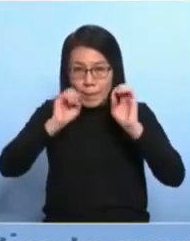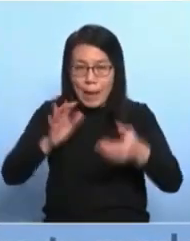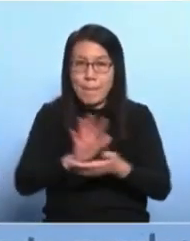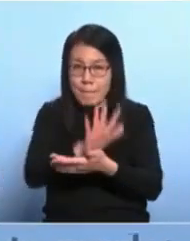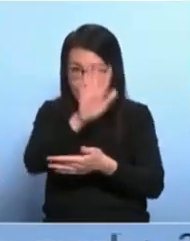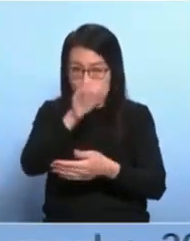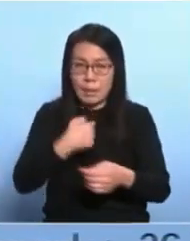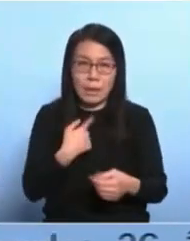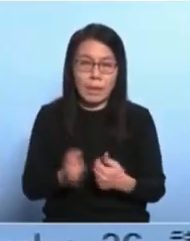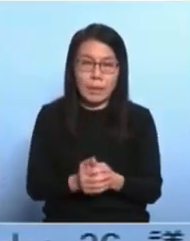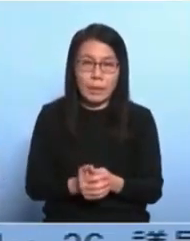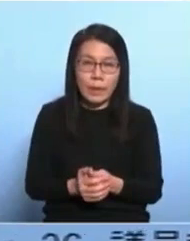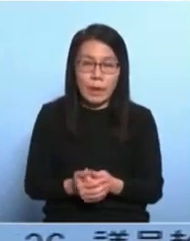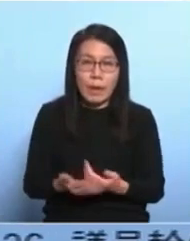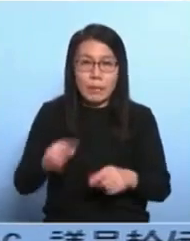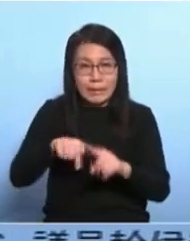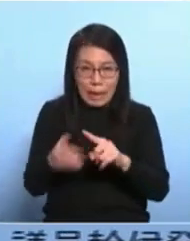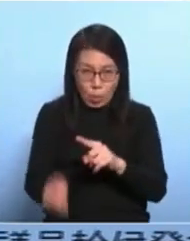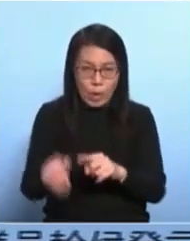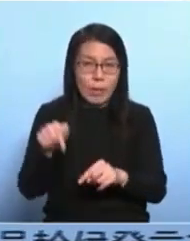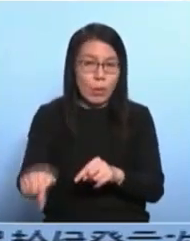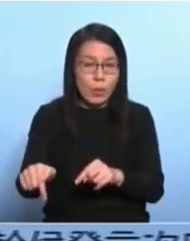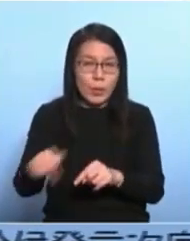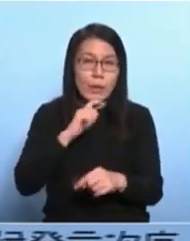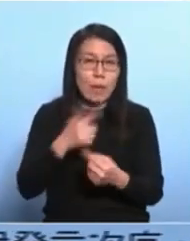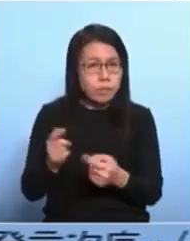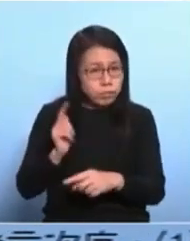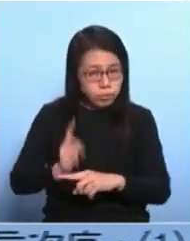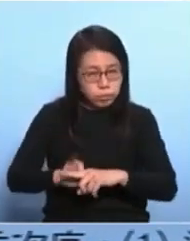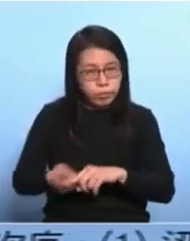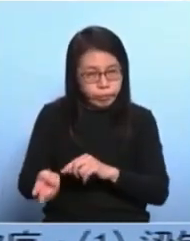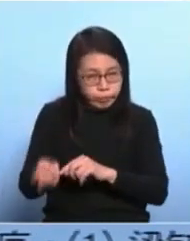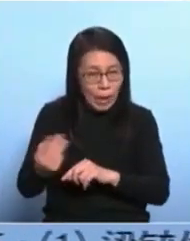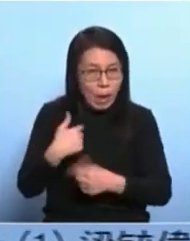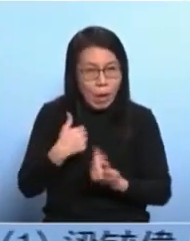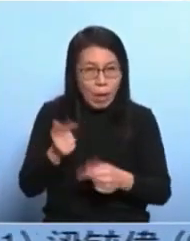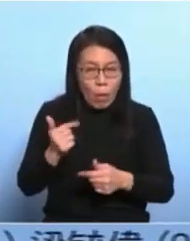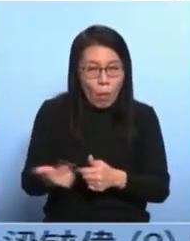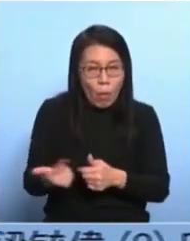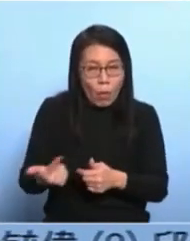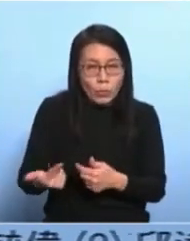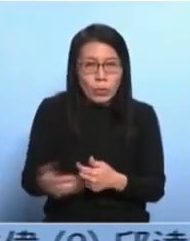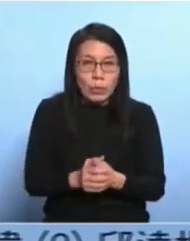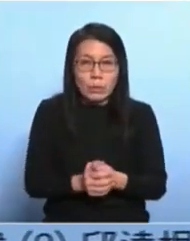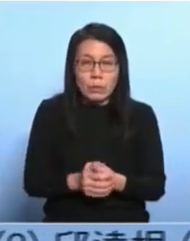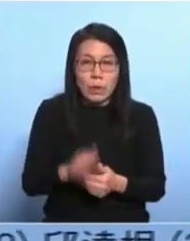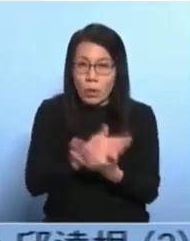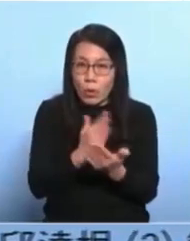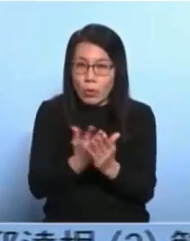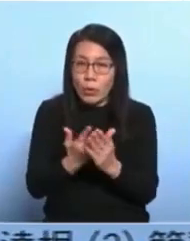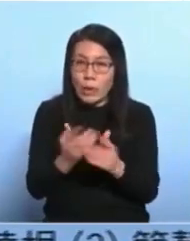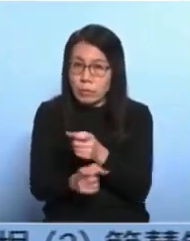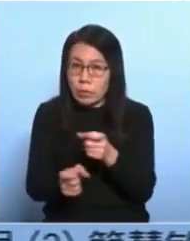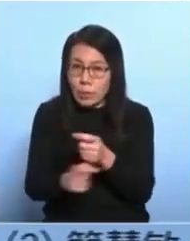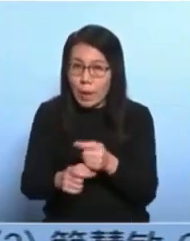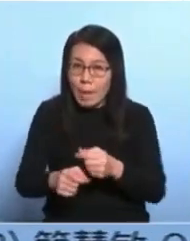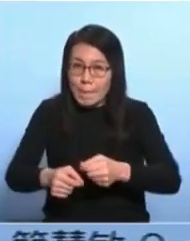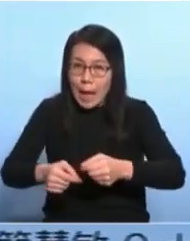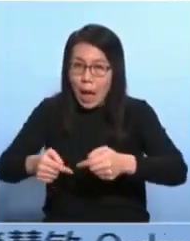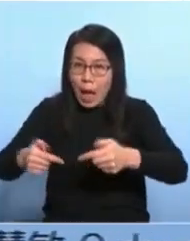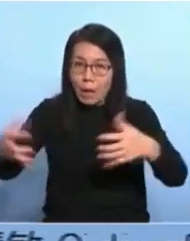年，五年來大灣區取得的成果可謂是十分豐碩，各項的產業不斷擴